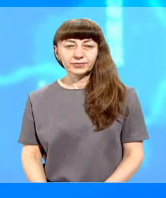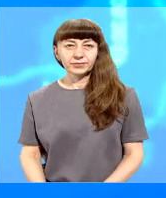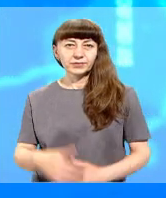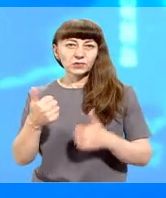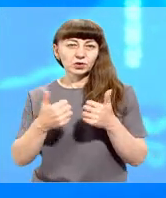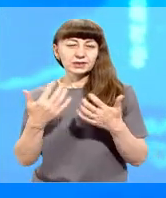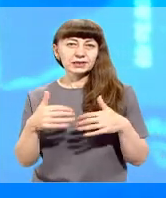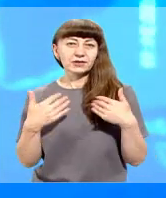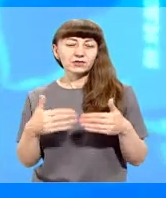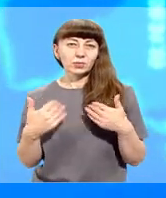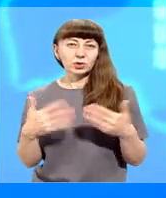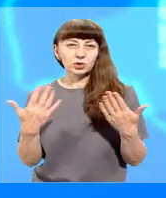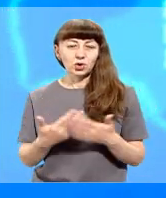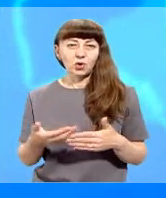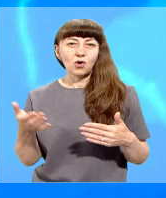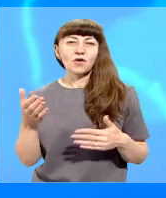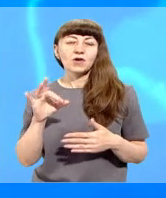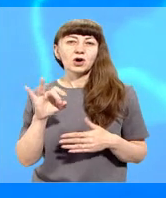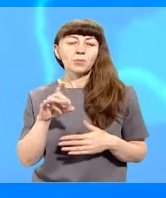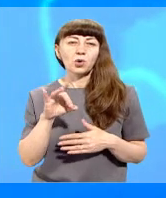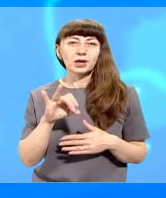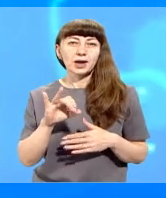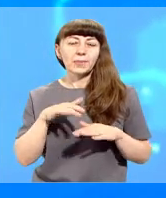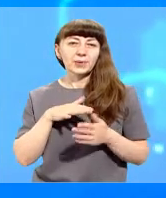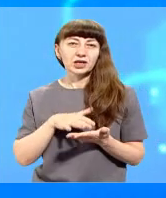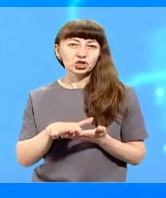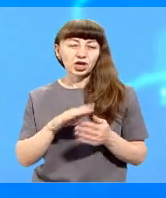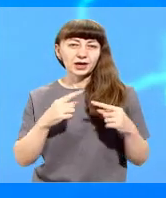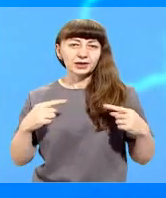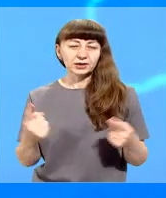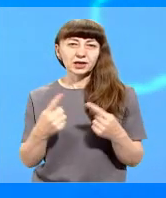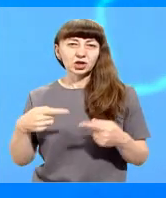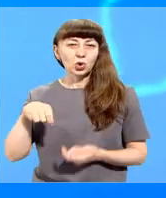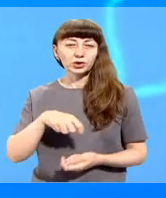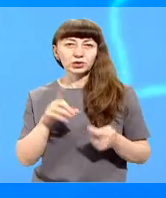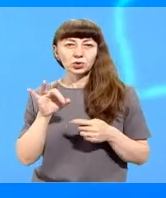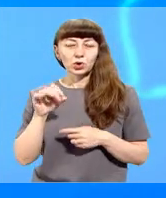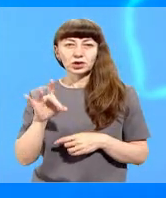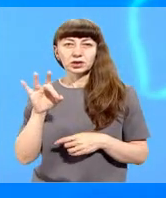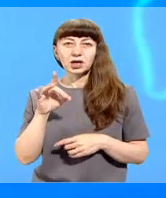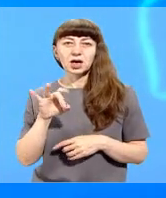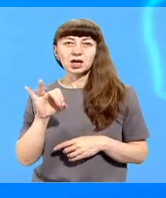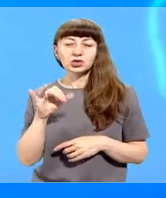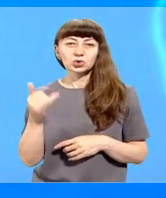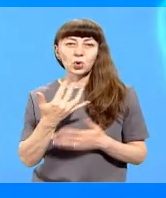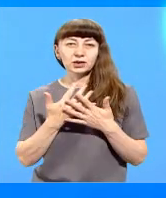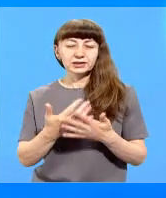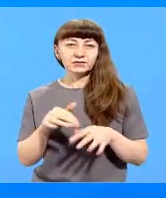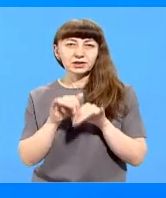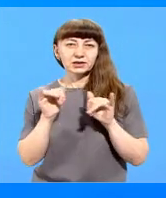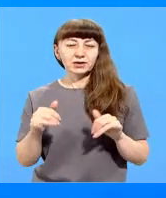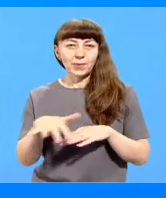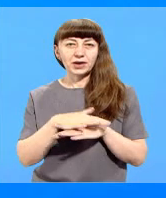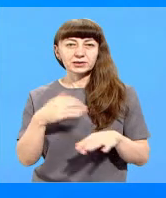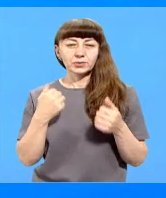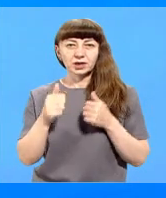Турнир среди выпускников, новая волейбольная площадка и хоккейный корт в селе Карасо Амангельдинского района активно развивается массовый спорт.